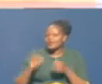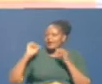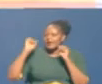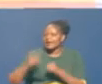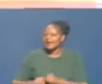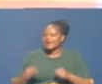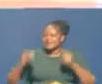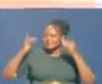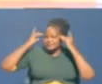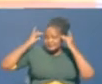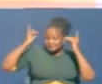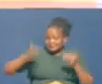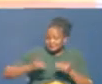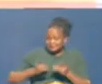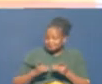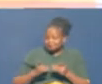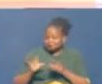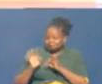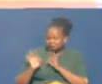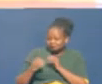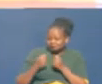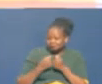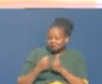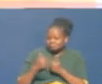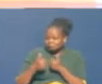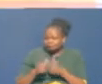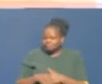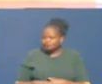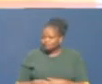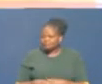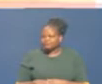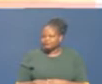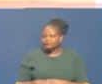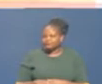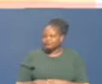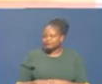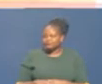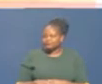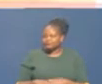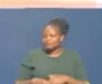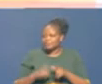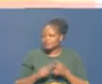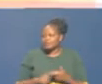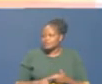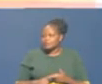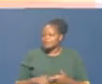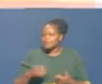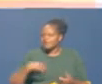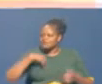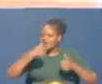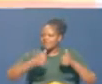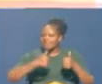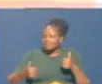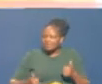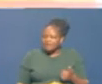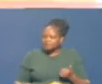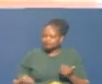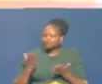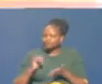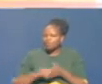ama kupick yale matatizo ambayo huyu mtu amekuwa akiyapitia. Na pia kuna ile assessment ambayo huwa tunafanya